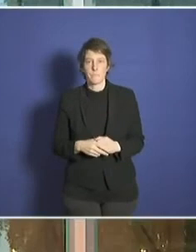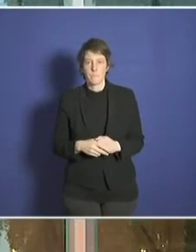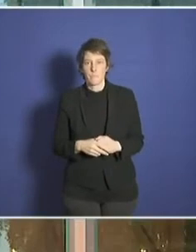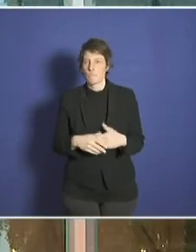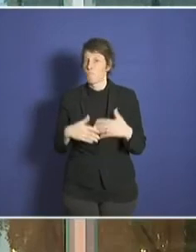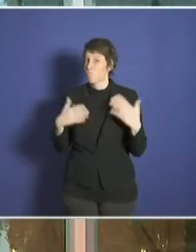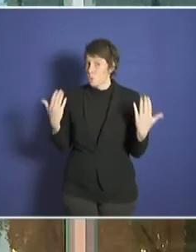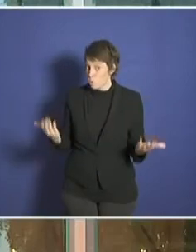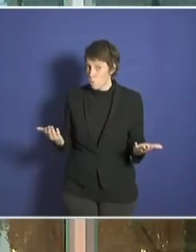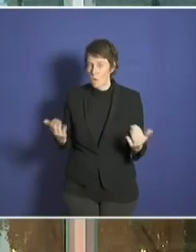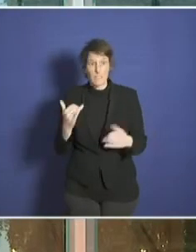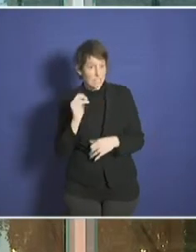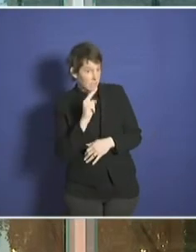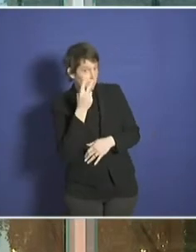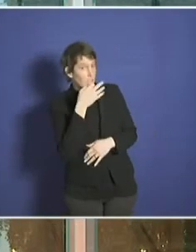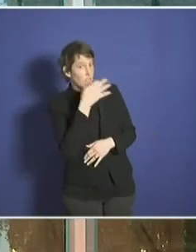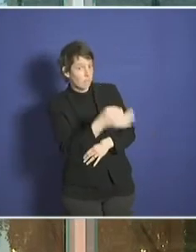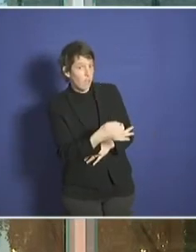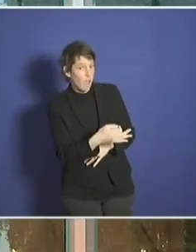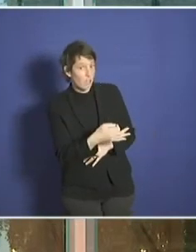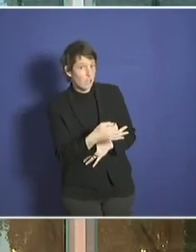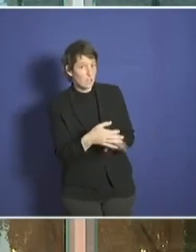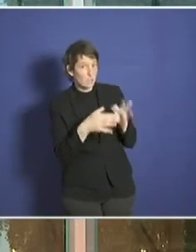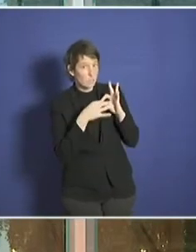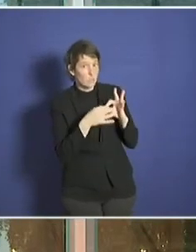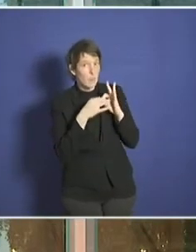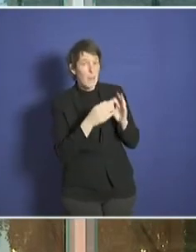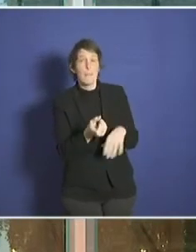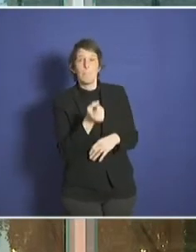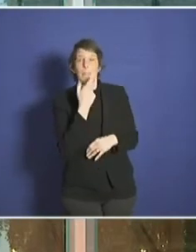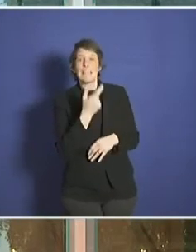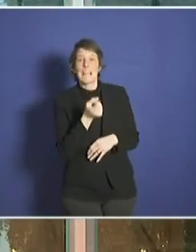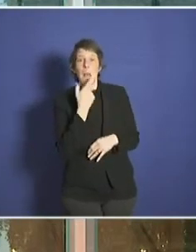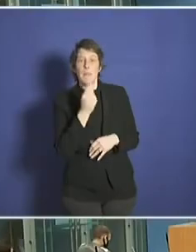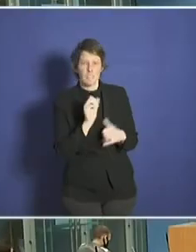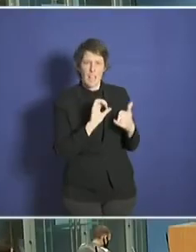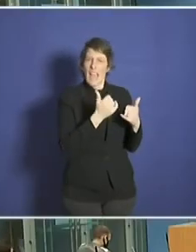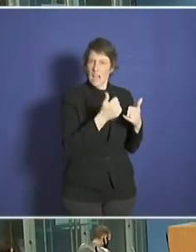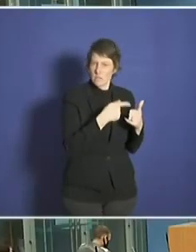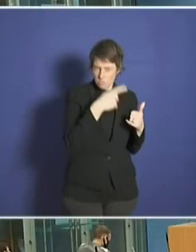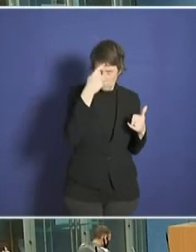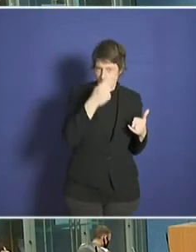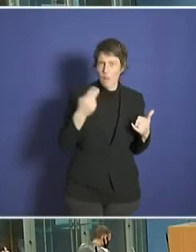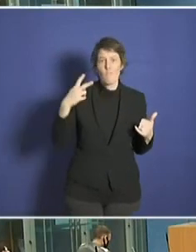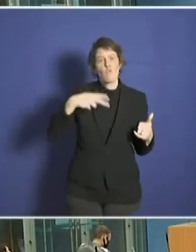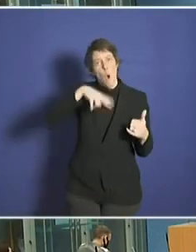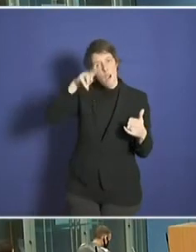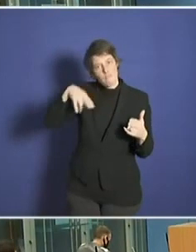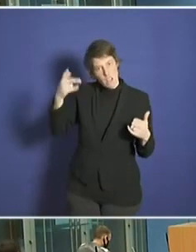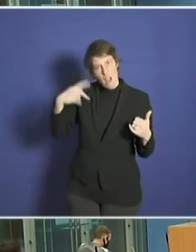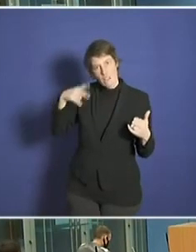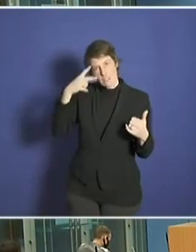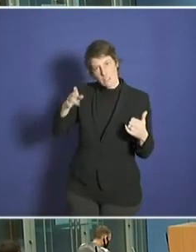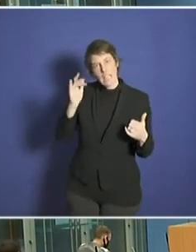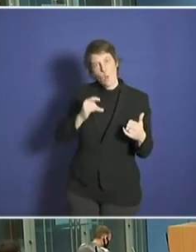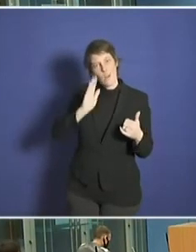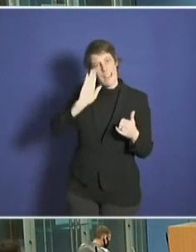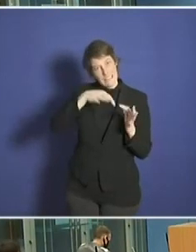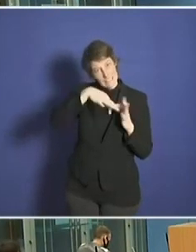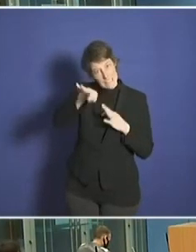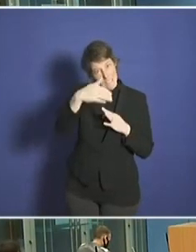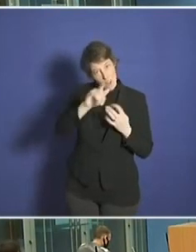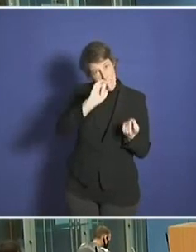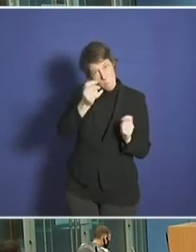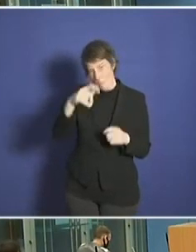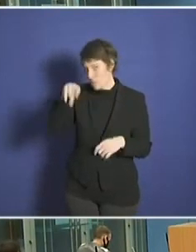So, die zweite Frage war mit den Medikamenten. Und die erste Weise, Sie sehen das anders als die Norweger, weil die haben ja schon die Richtlinie geändert, in Deutschland noch